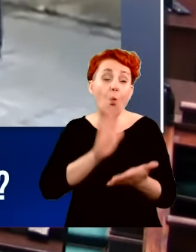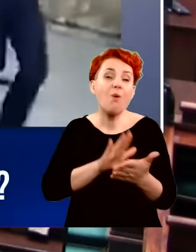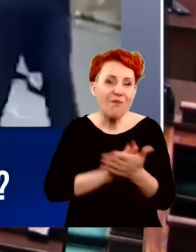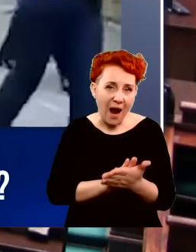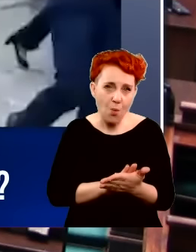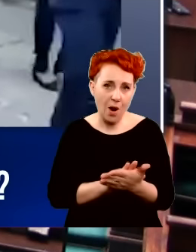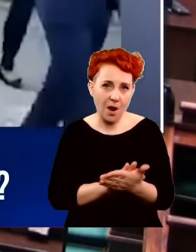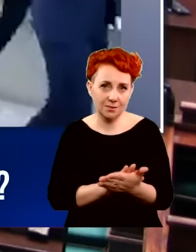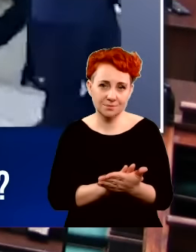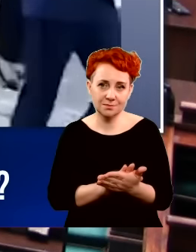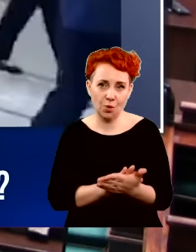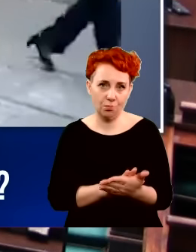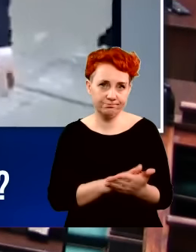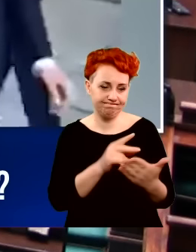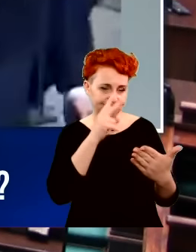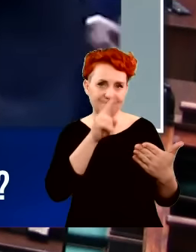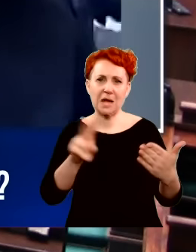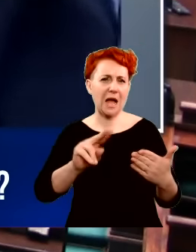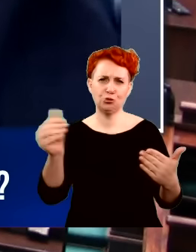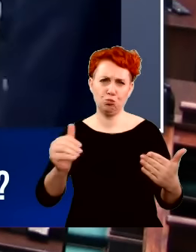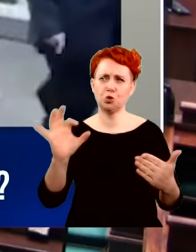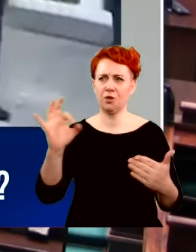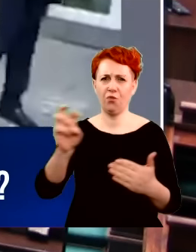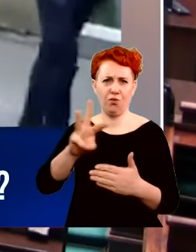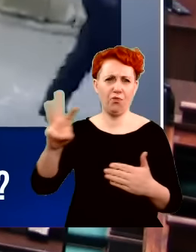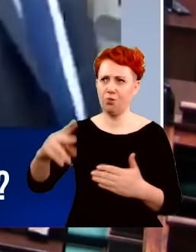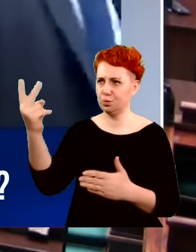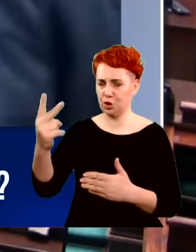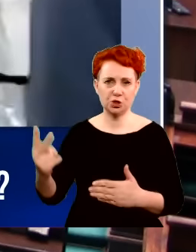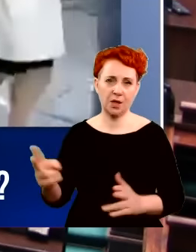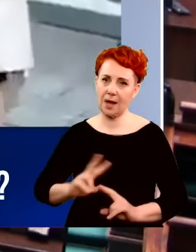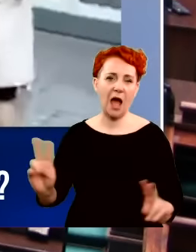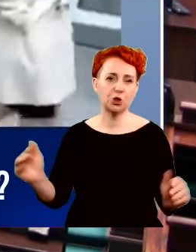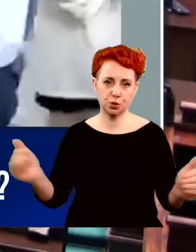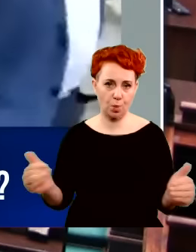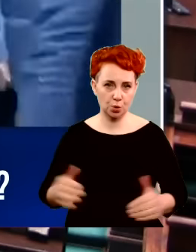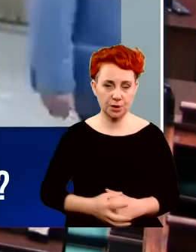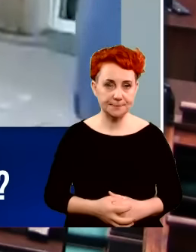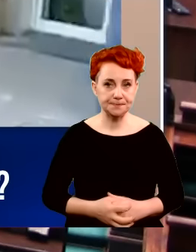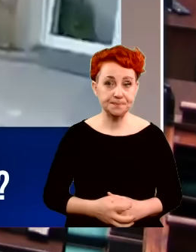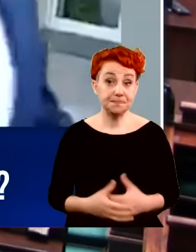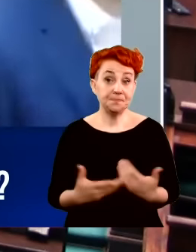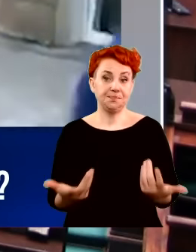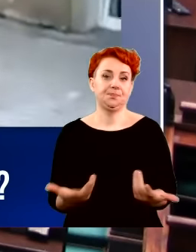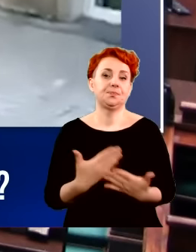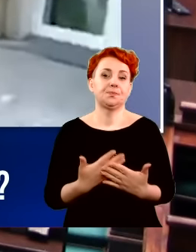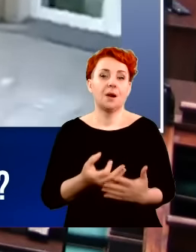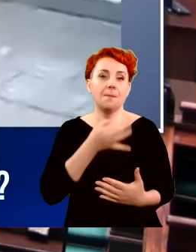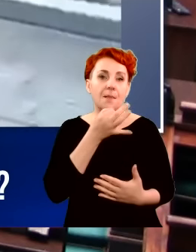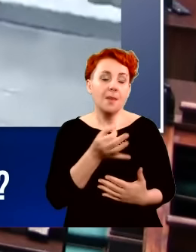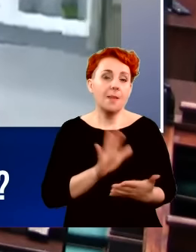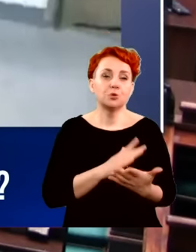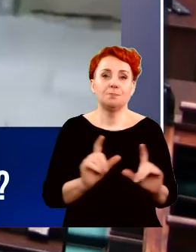jak ona wygląda A każdy ją może sobie na państwa stronie internetowej przeczytać to czy przypadkiem ktoś